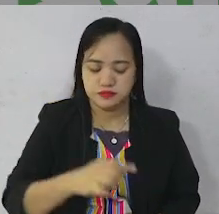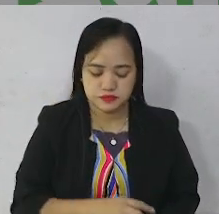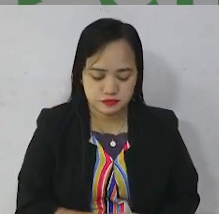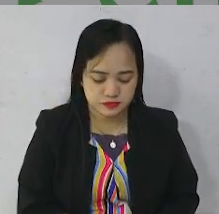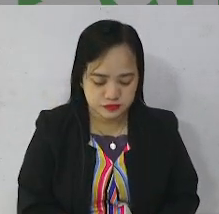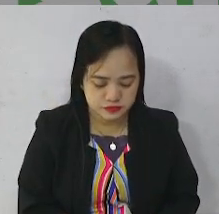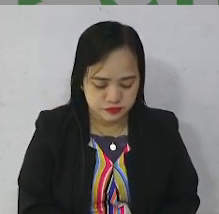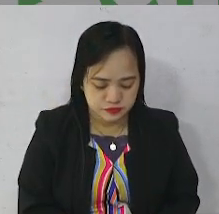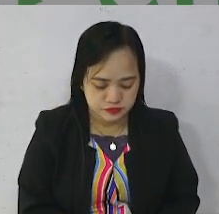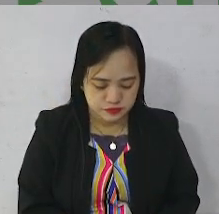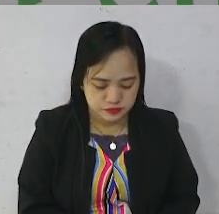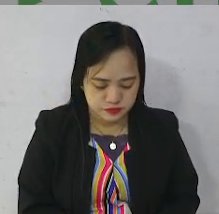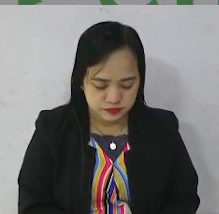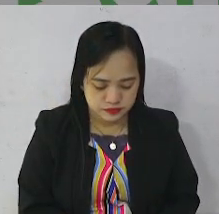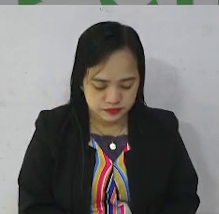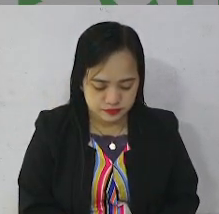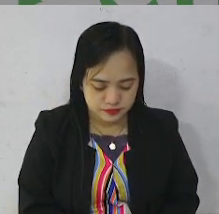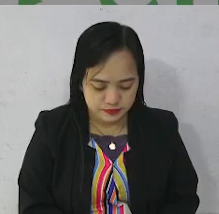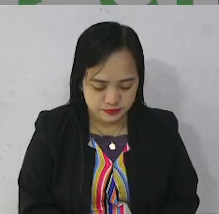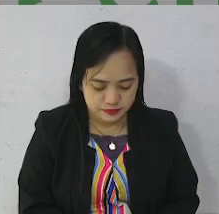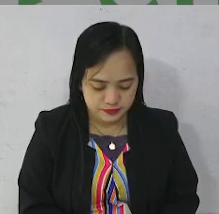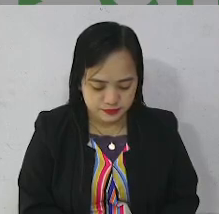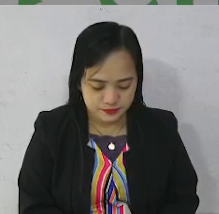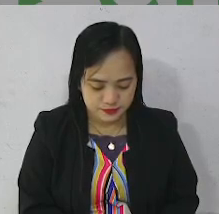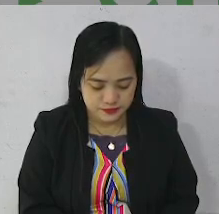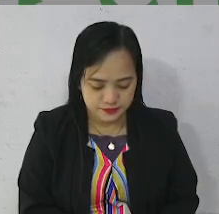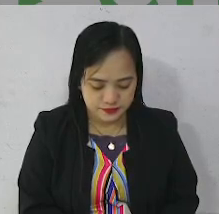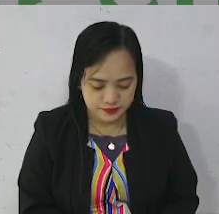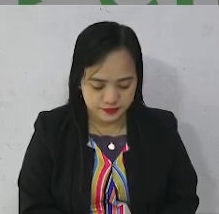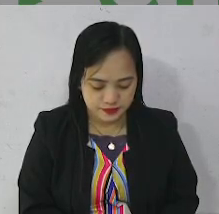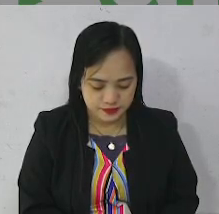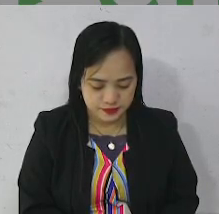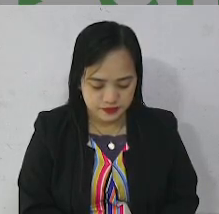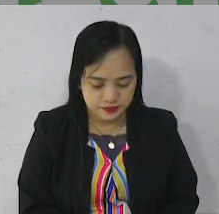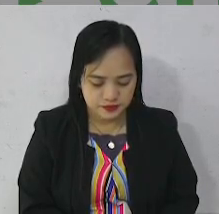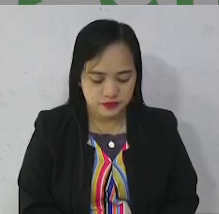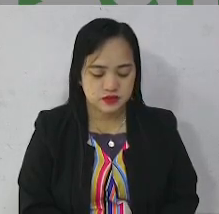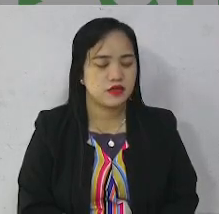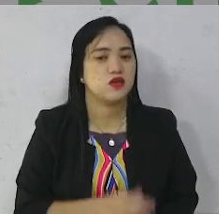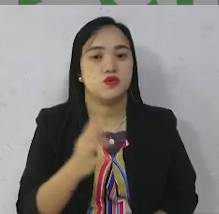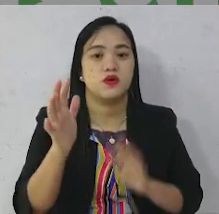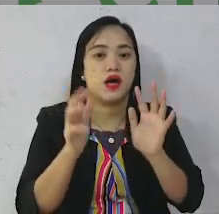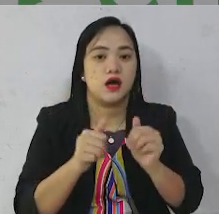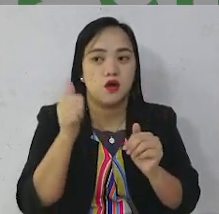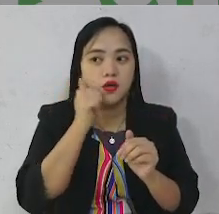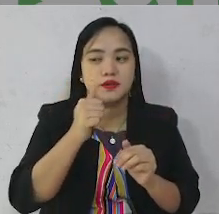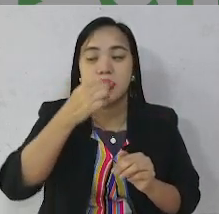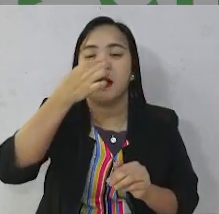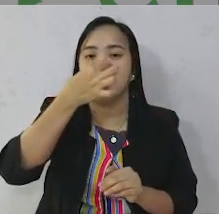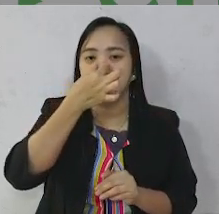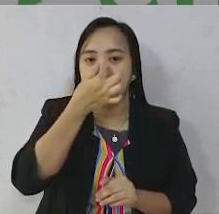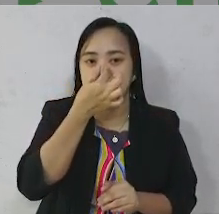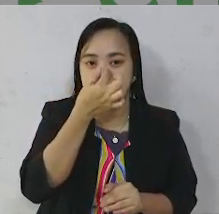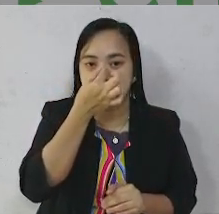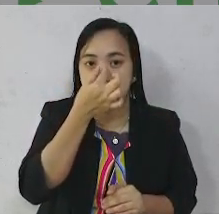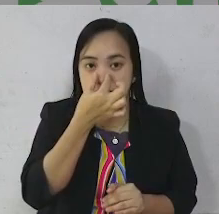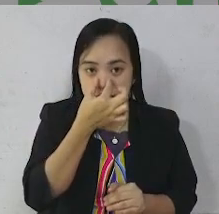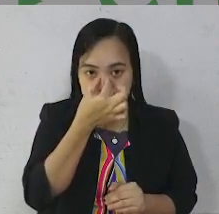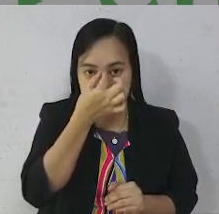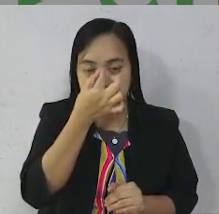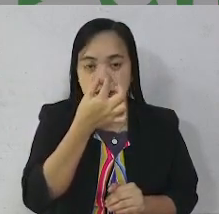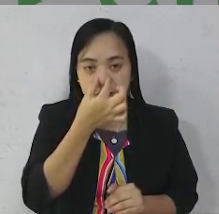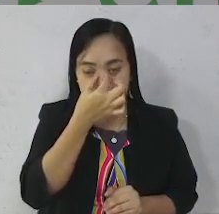h nakakatulong din yung ano massage ima-manage mo Kasi maano pa ung bone